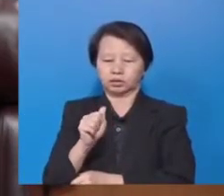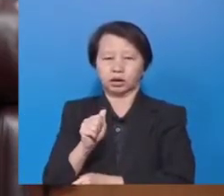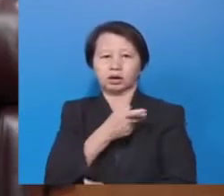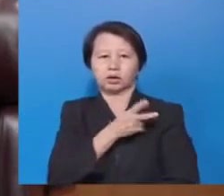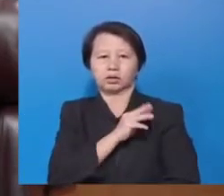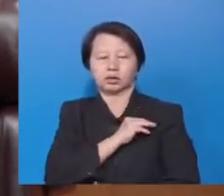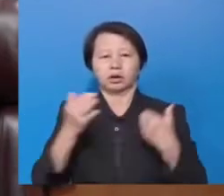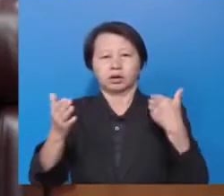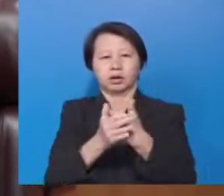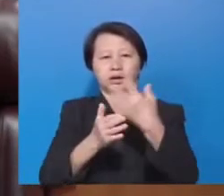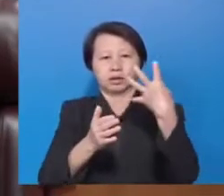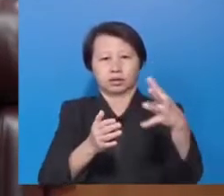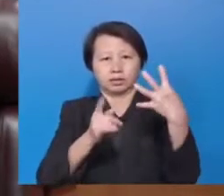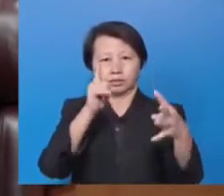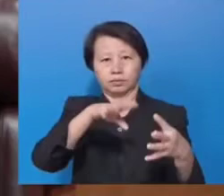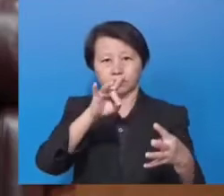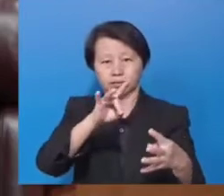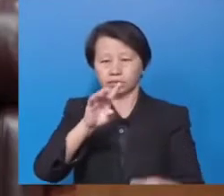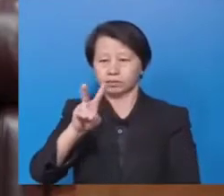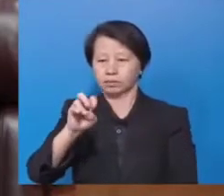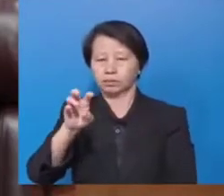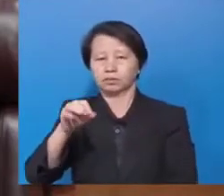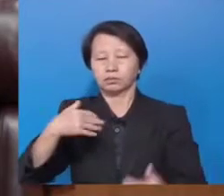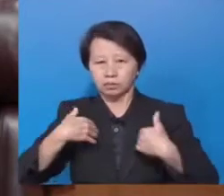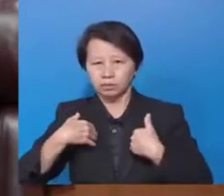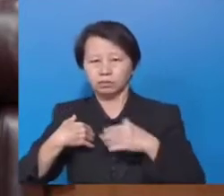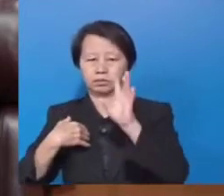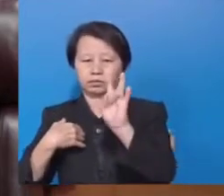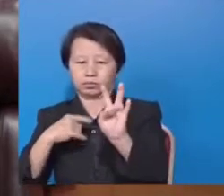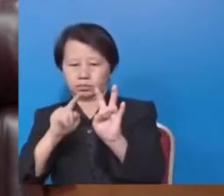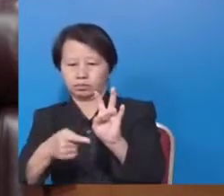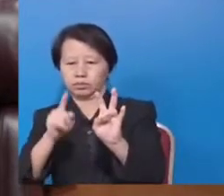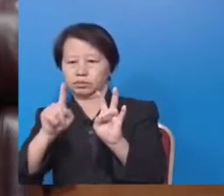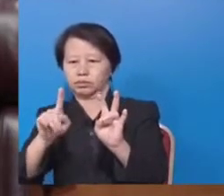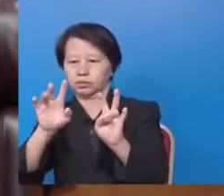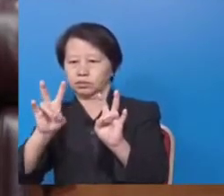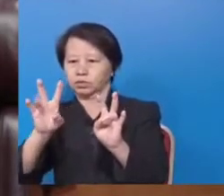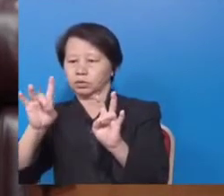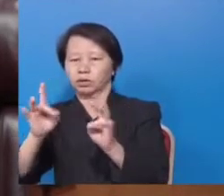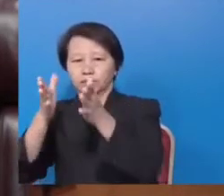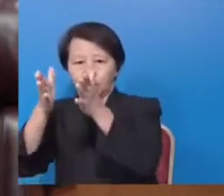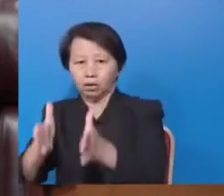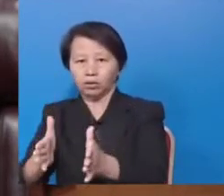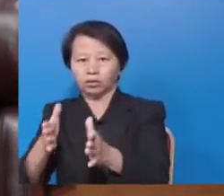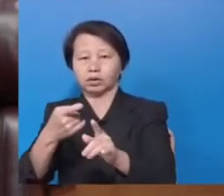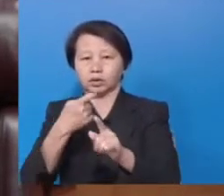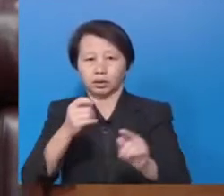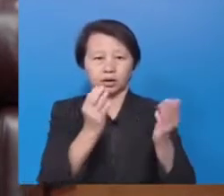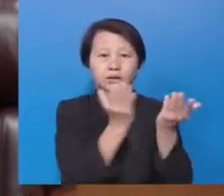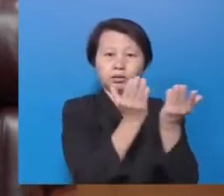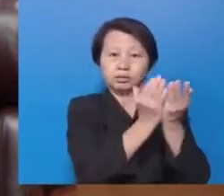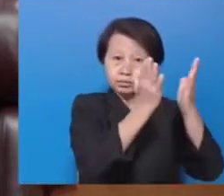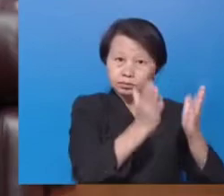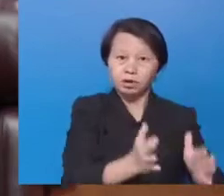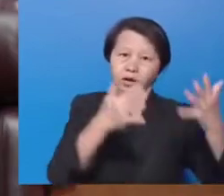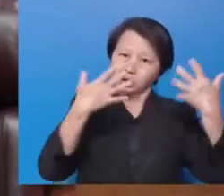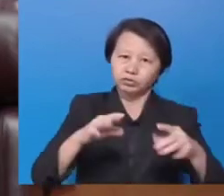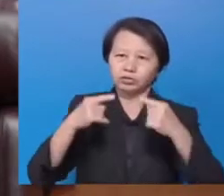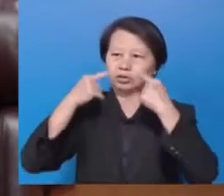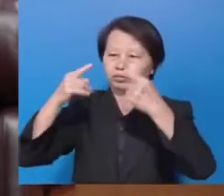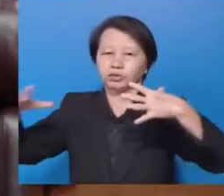sehingga 14oz 2020 sebanyak 7178 orang dari golongan siswazah